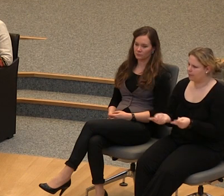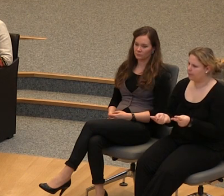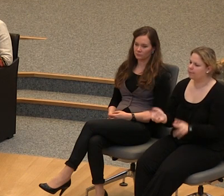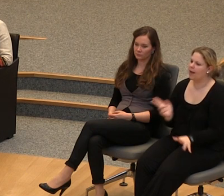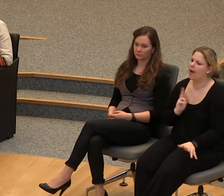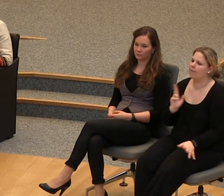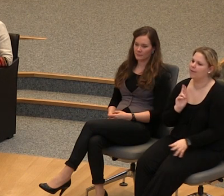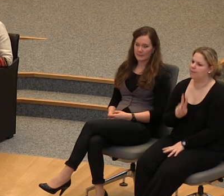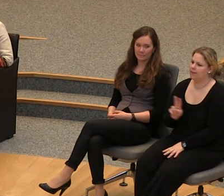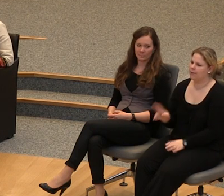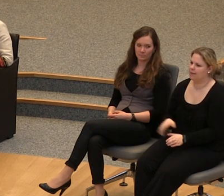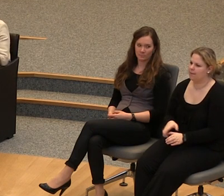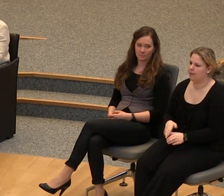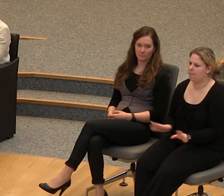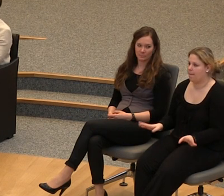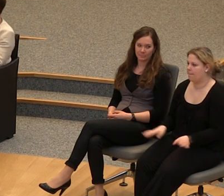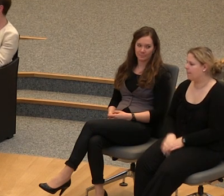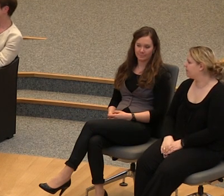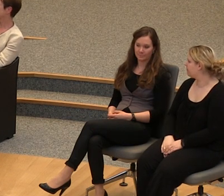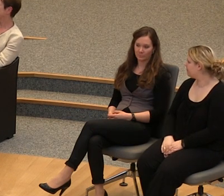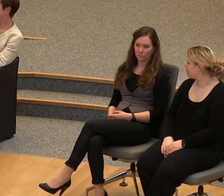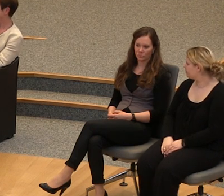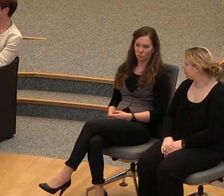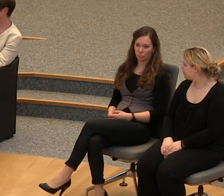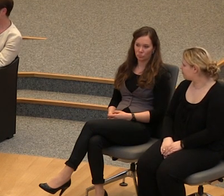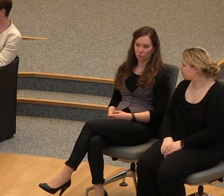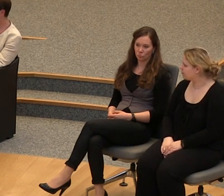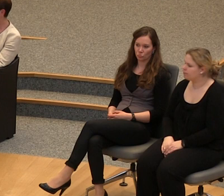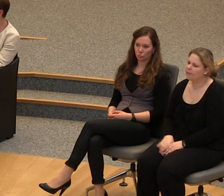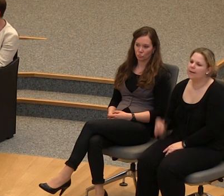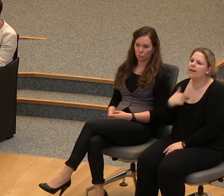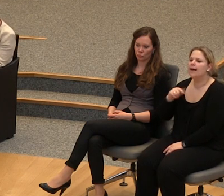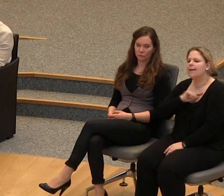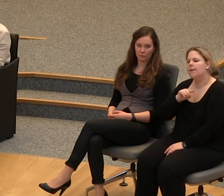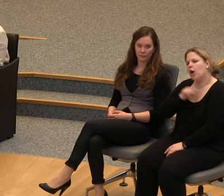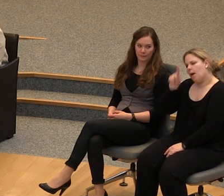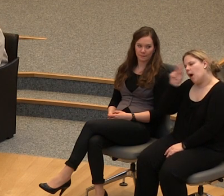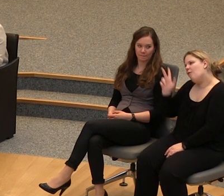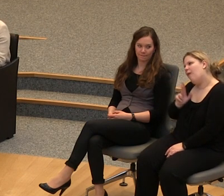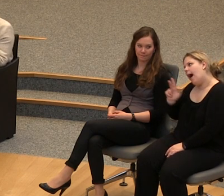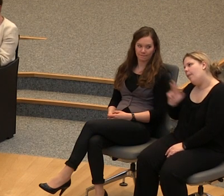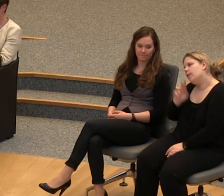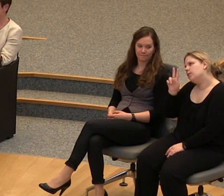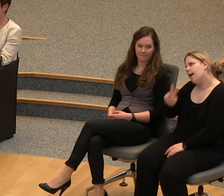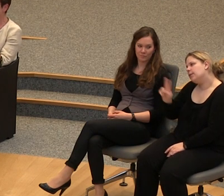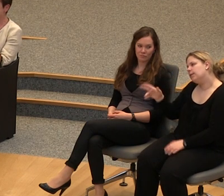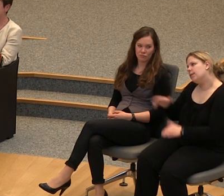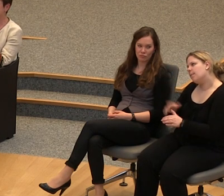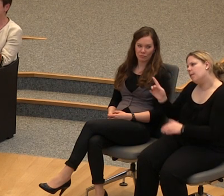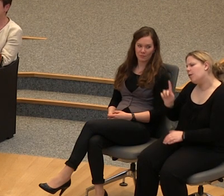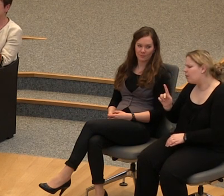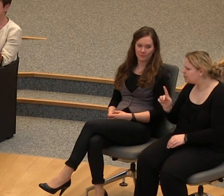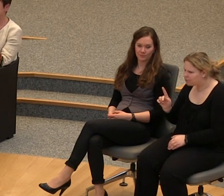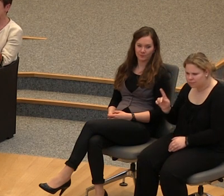22. September. Die also ich denke, wir sollten nicht nur warten, sondern auch jetzt in